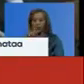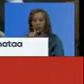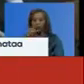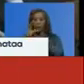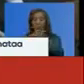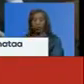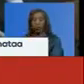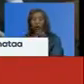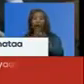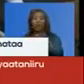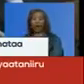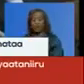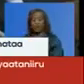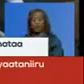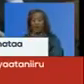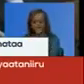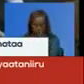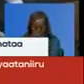ግራጁዌት አድቫንስ ዲፕሎማ የወሰዱ፣